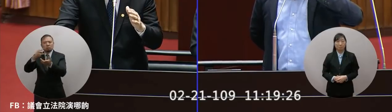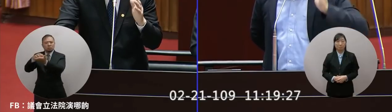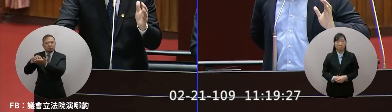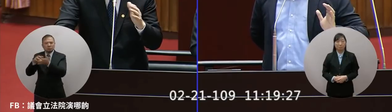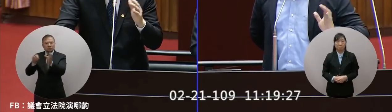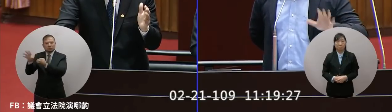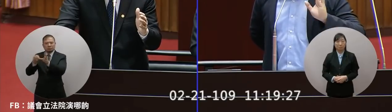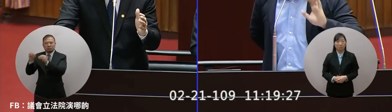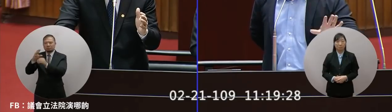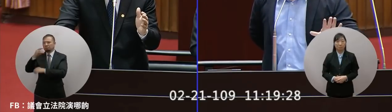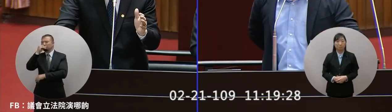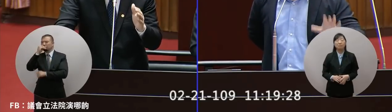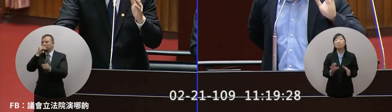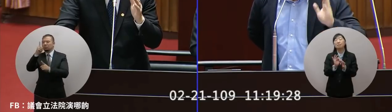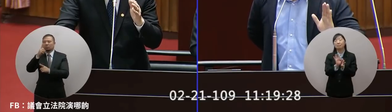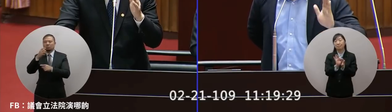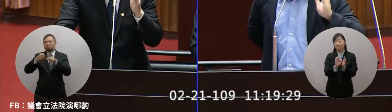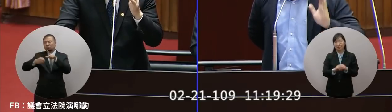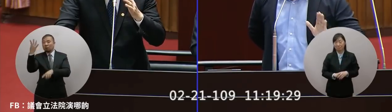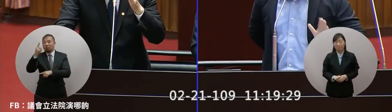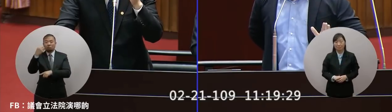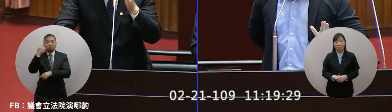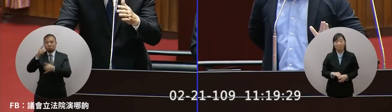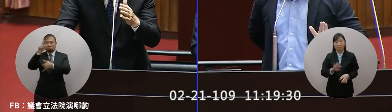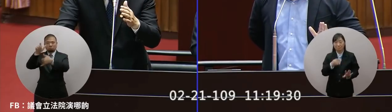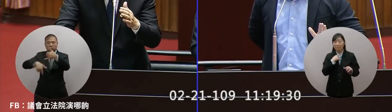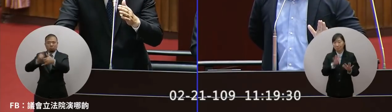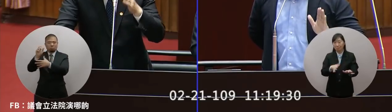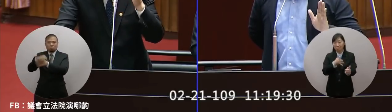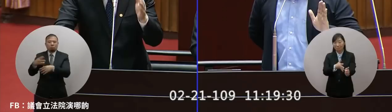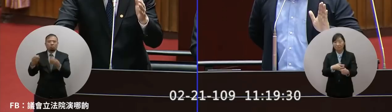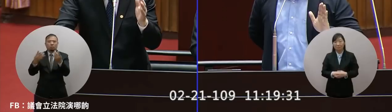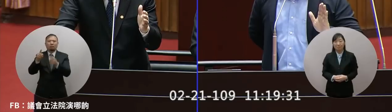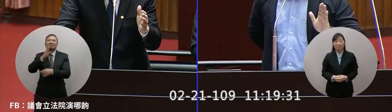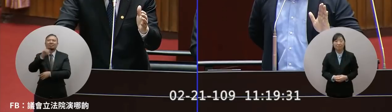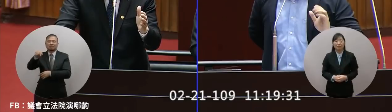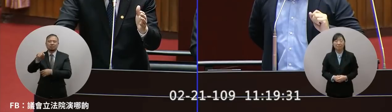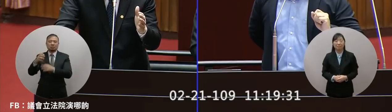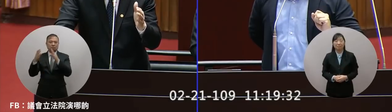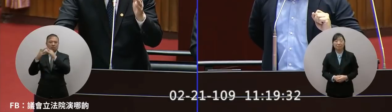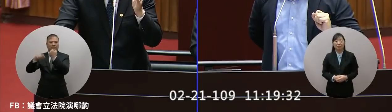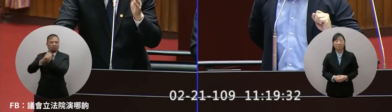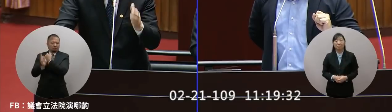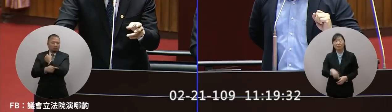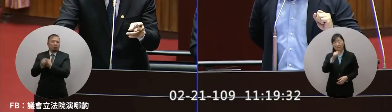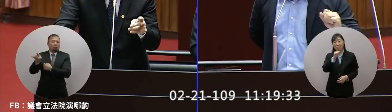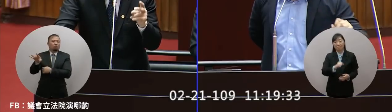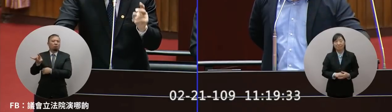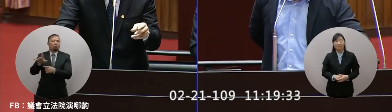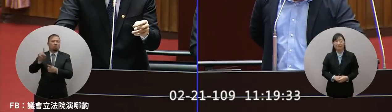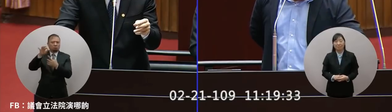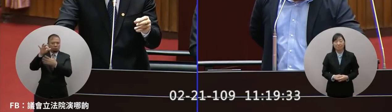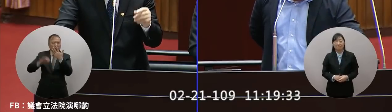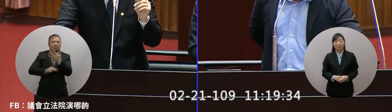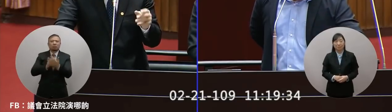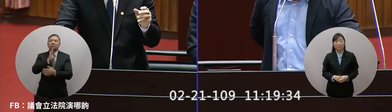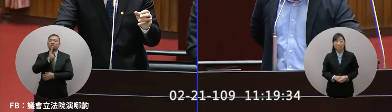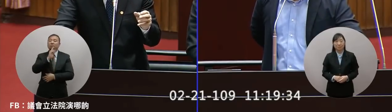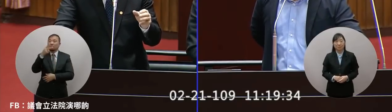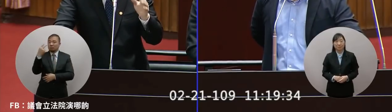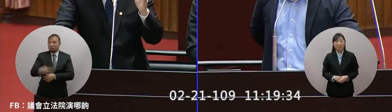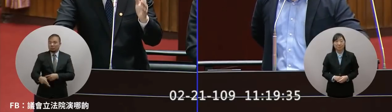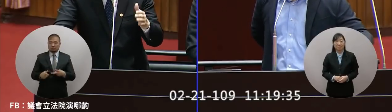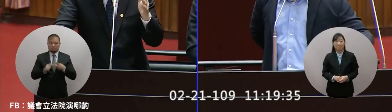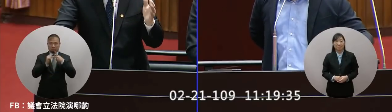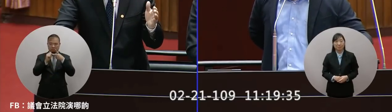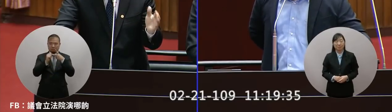同意之下，是不可以随便提供的。 好，没关系。那但是， 这是 我现在要问的是说， 这是个资法，这是银行法的特别规定。 OK。 啊，这第二个。那再来，当然